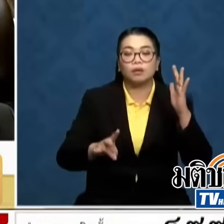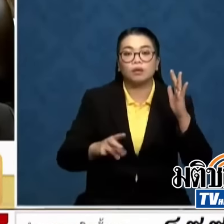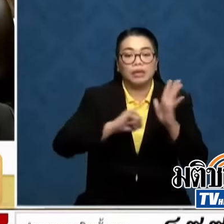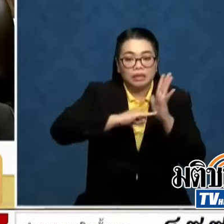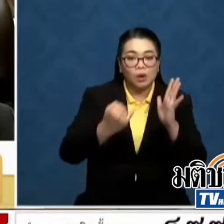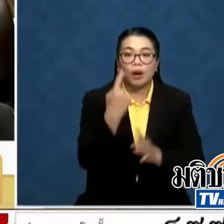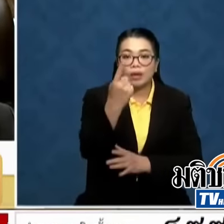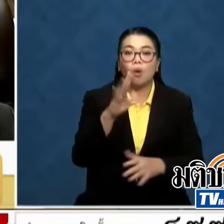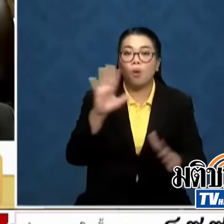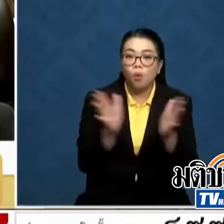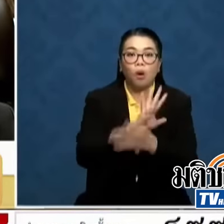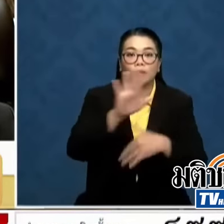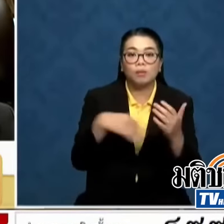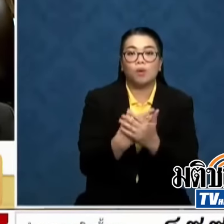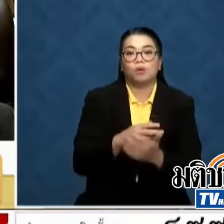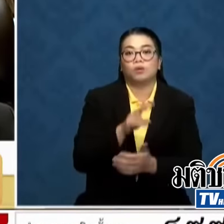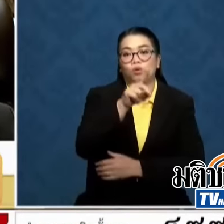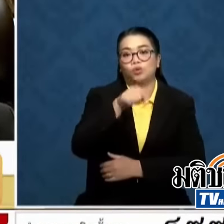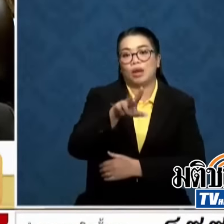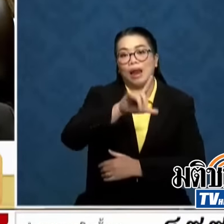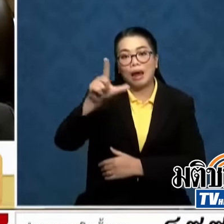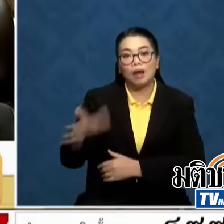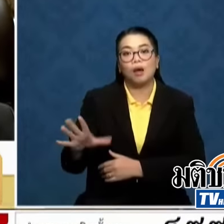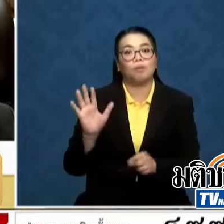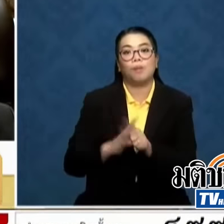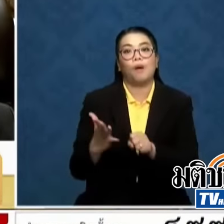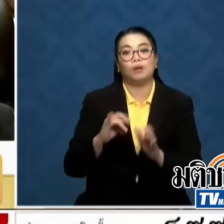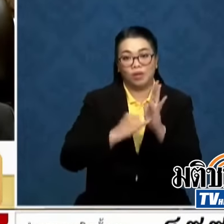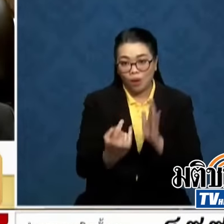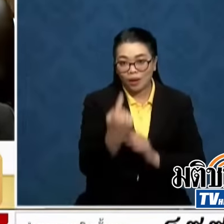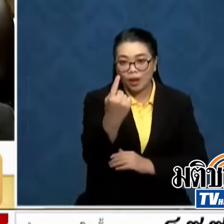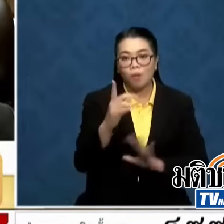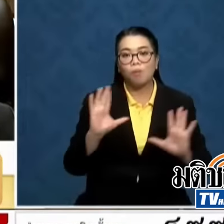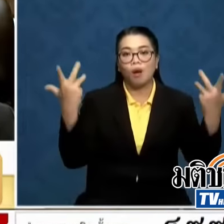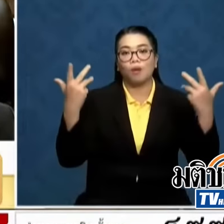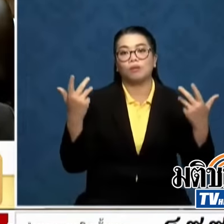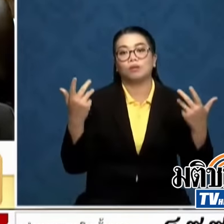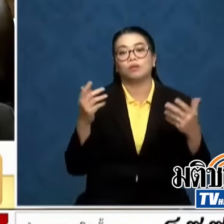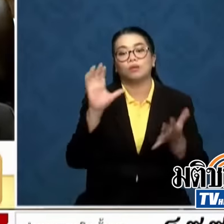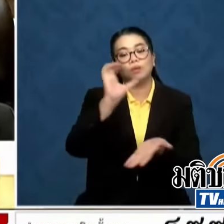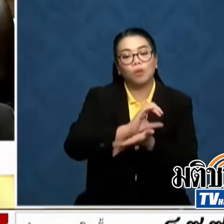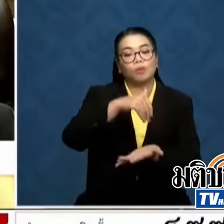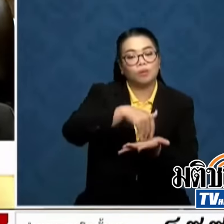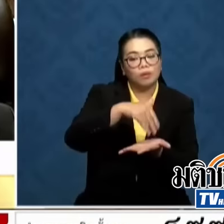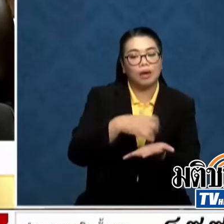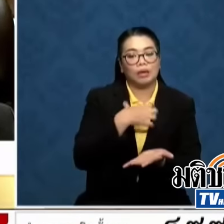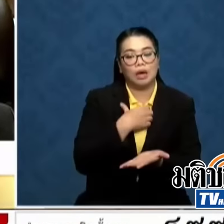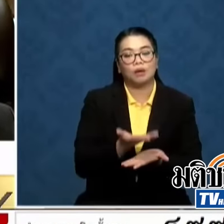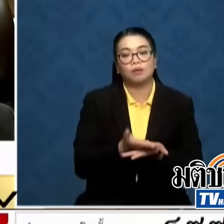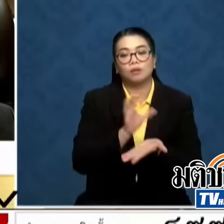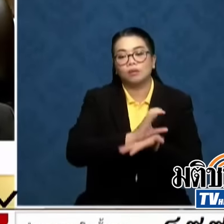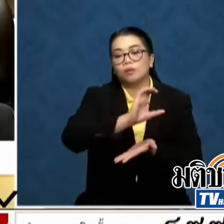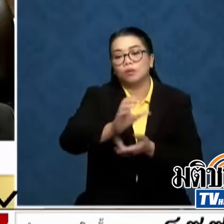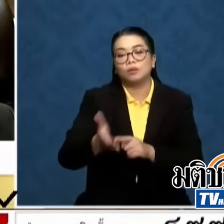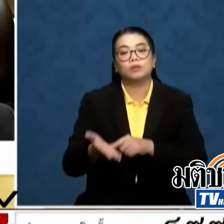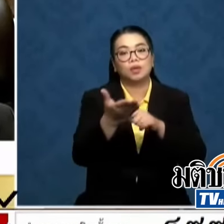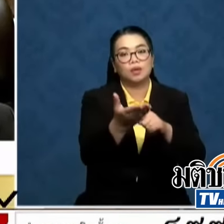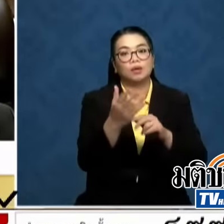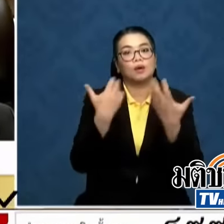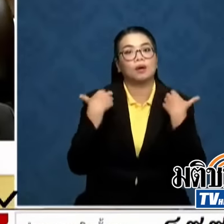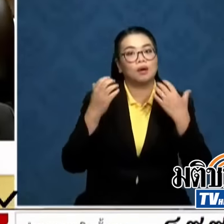พอเลยและที่ผมจะบอกอีกก็คือว่างบประมาณงบกลางที่อยากจะนำเสนอต่อรัฐบาล